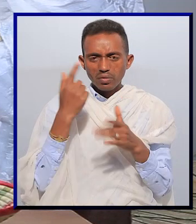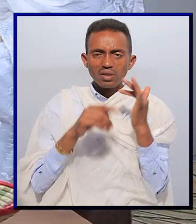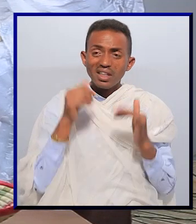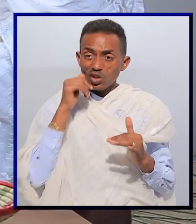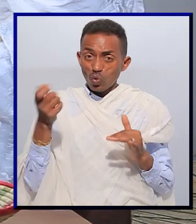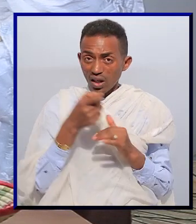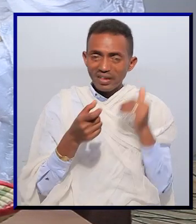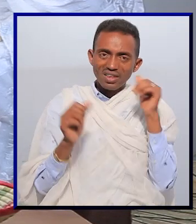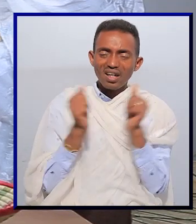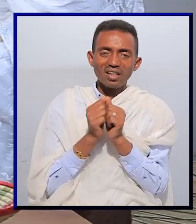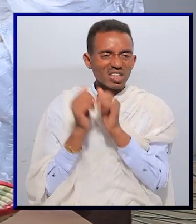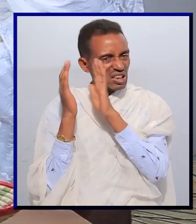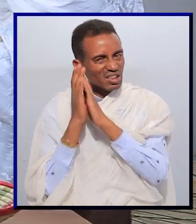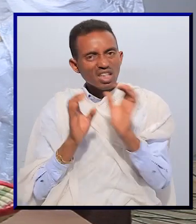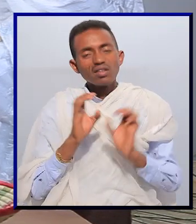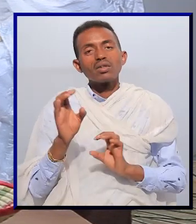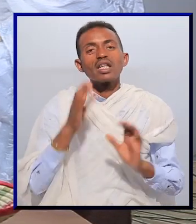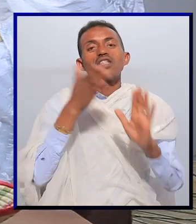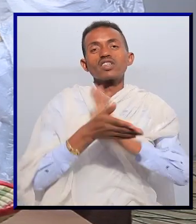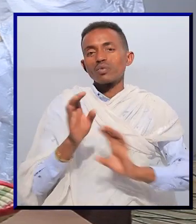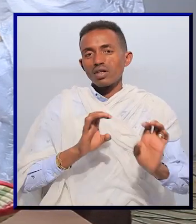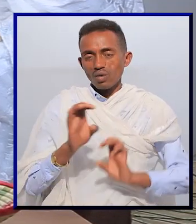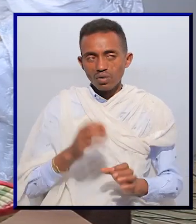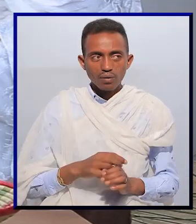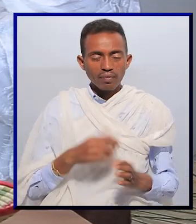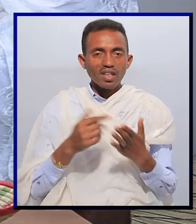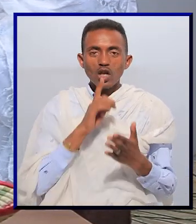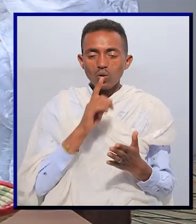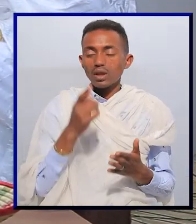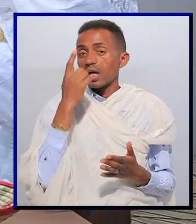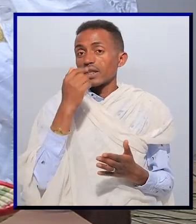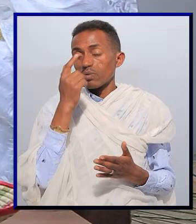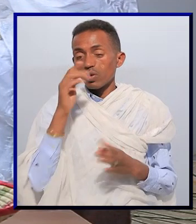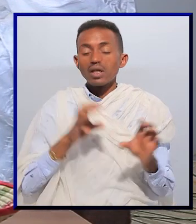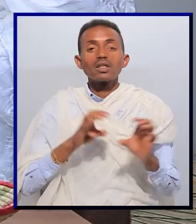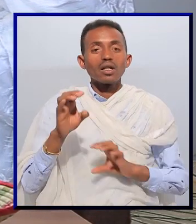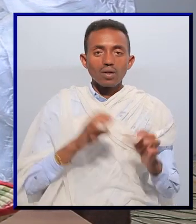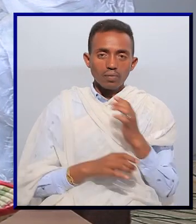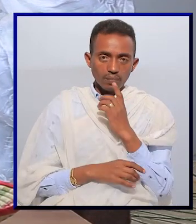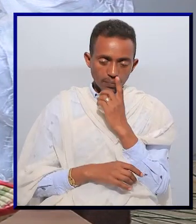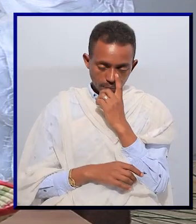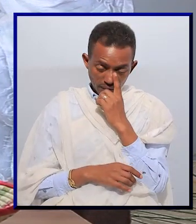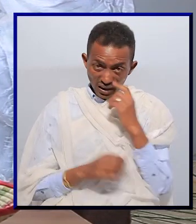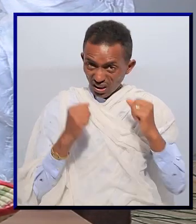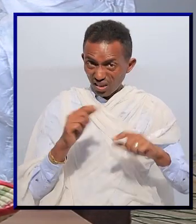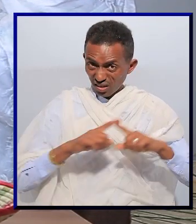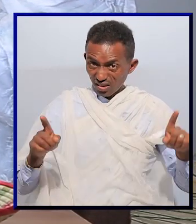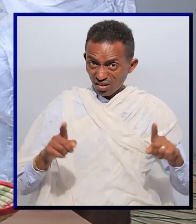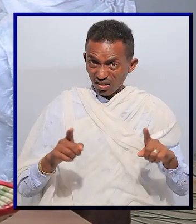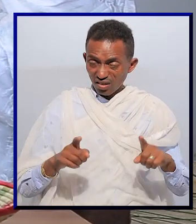ነው እንግዲህ ይሄንን ነው እንድትለምደው እንዲለምዱት የተደረገው። ይቻላል ግን ነው ያው ይሄ ምንድነው